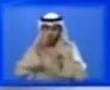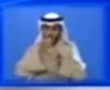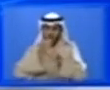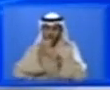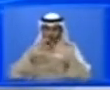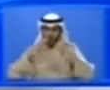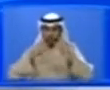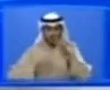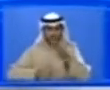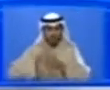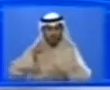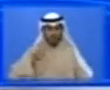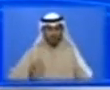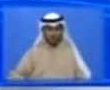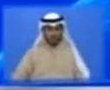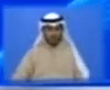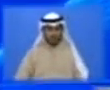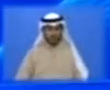الصحة ودوام العافية.